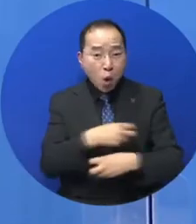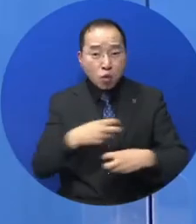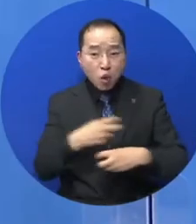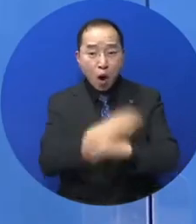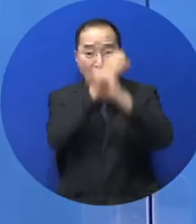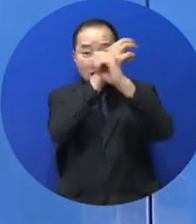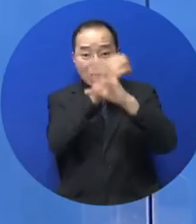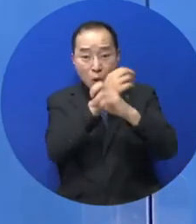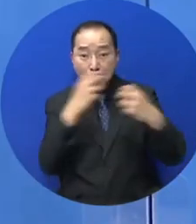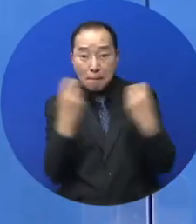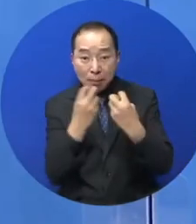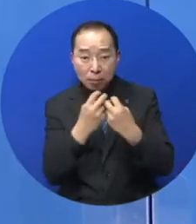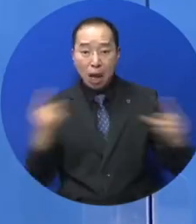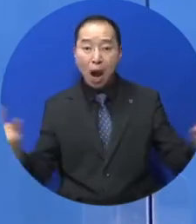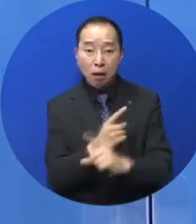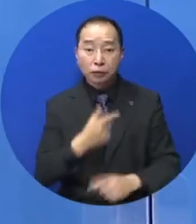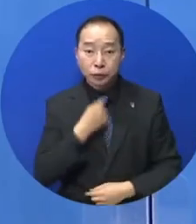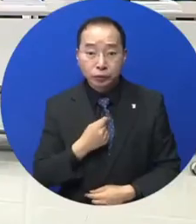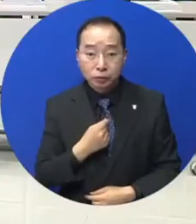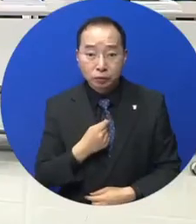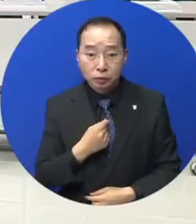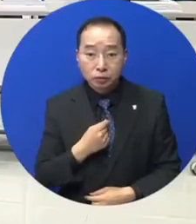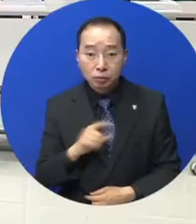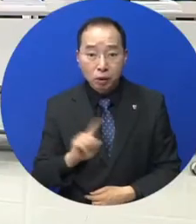합니다. 예를 들어서